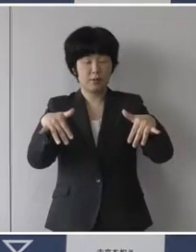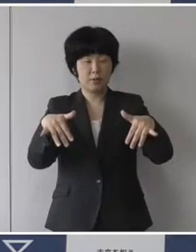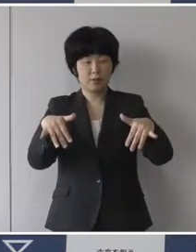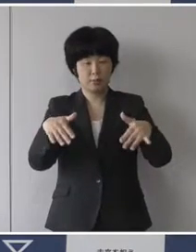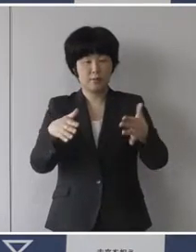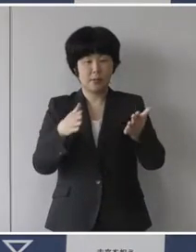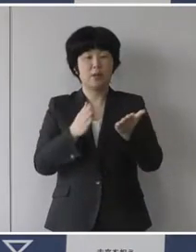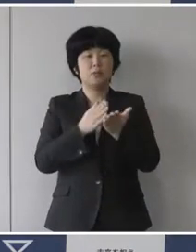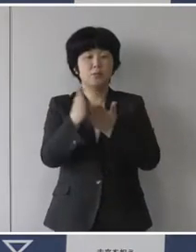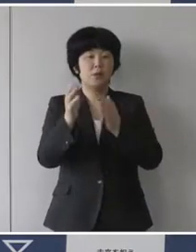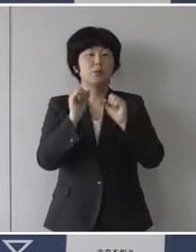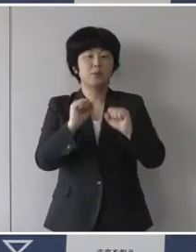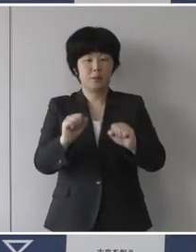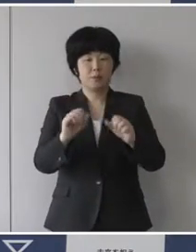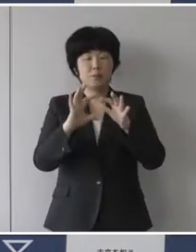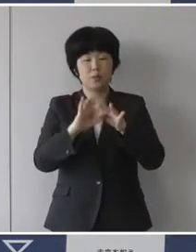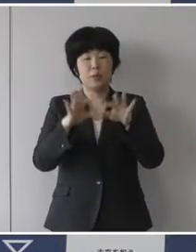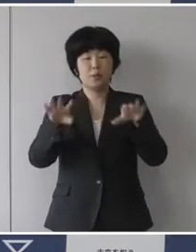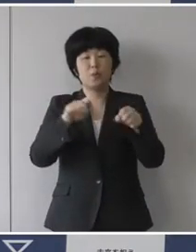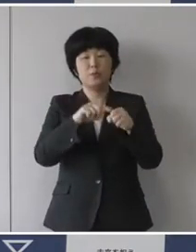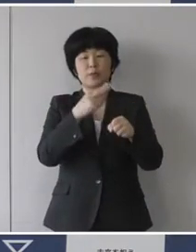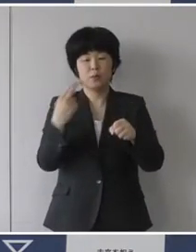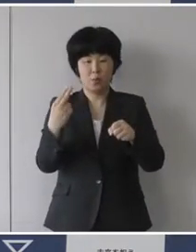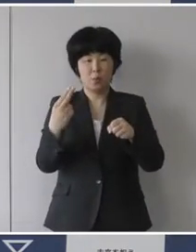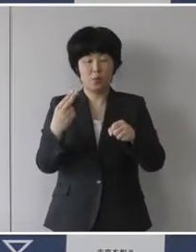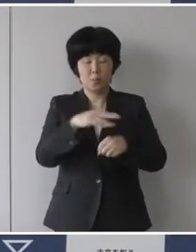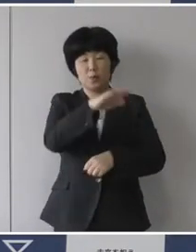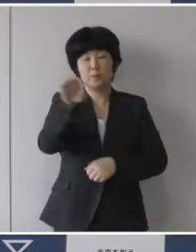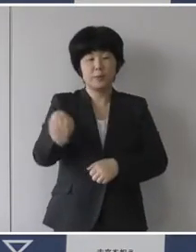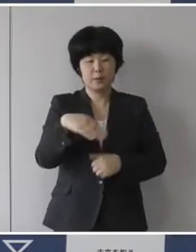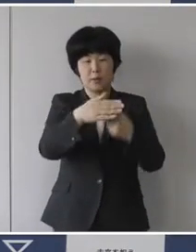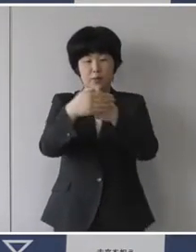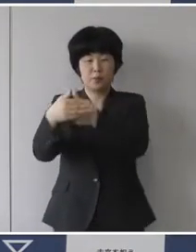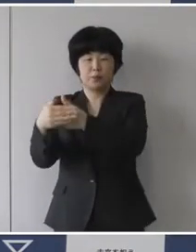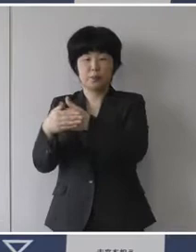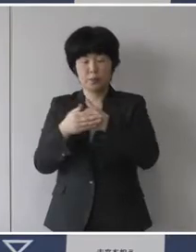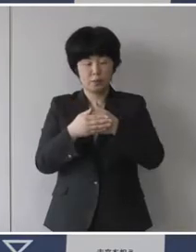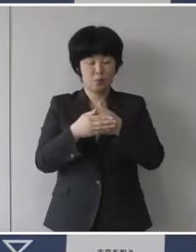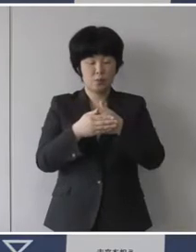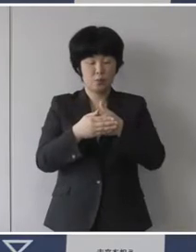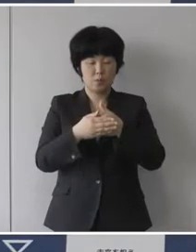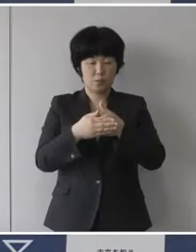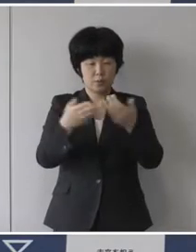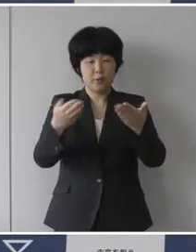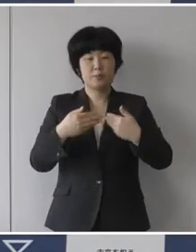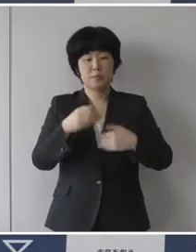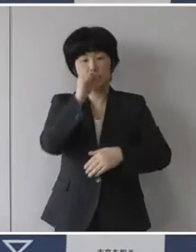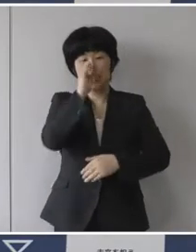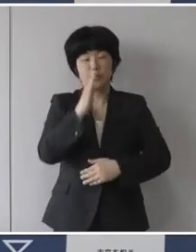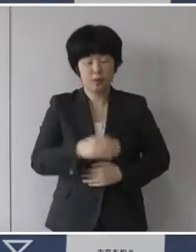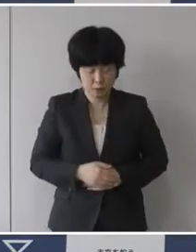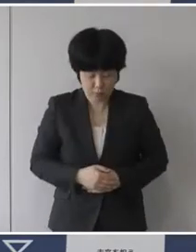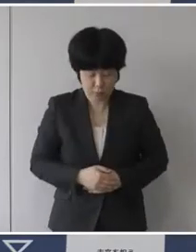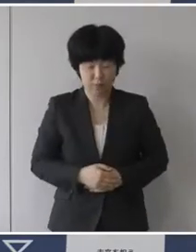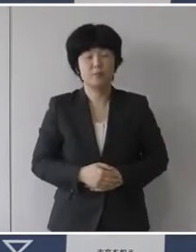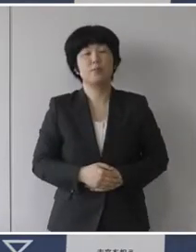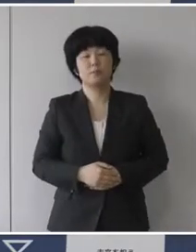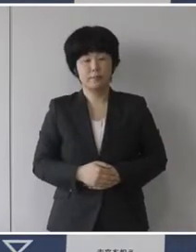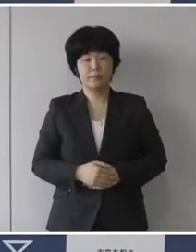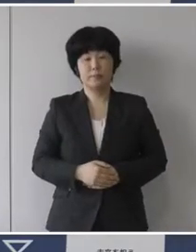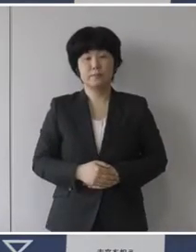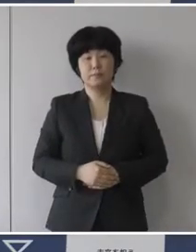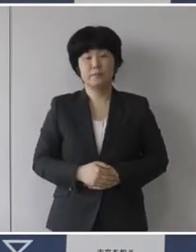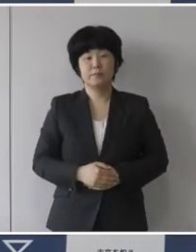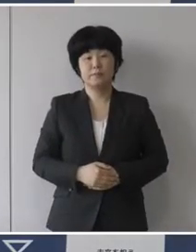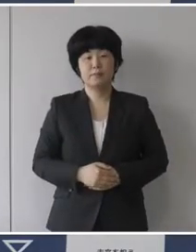ので、また引き続き今年度も皆様方には、メディアの皆様方にはぜひご協力をよろしくお願いしたいと思います。以上でございます